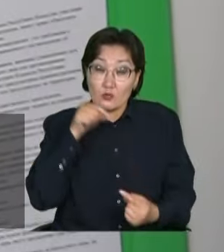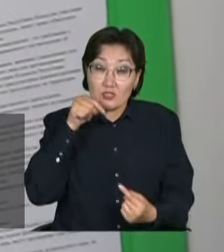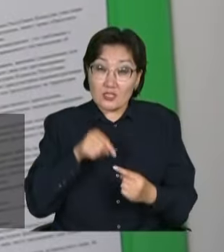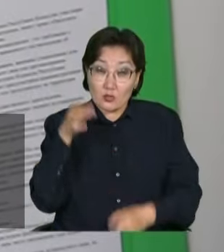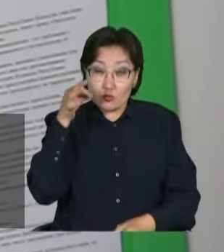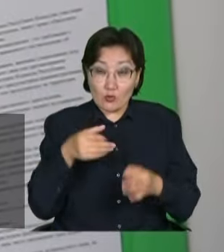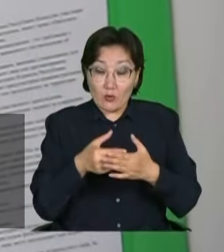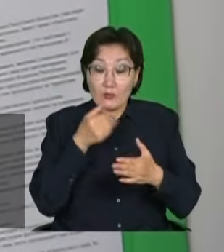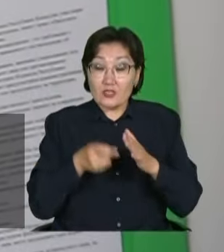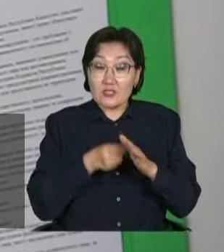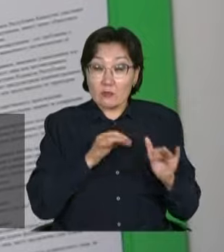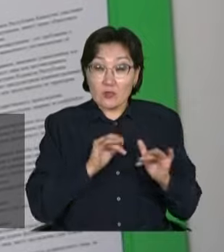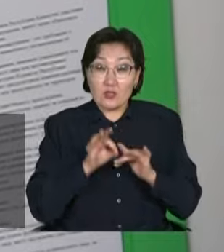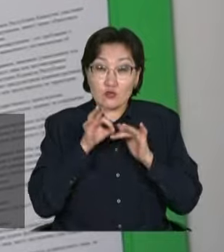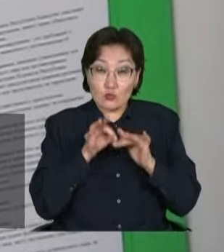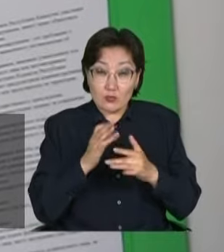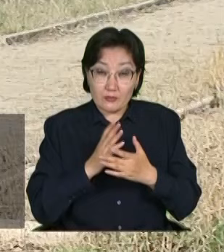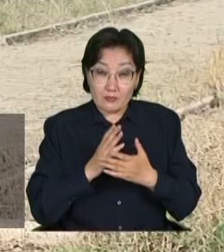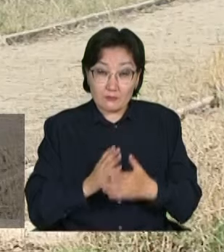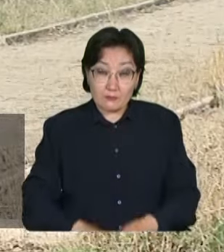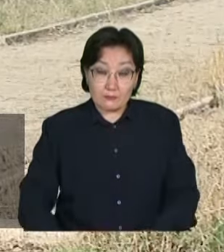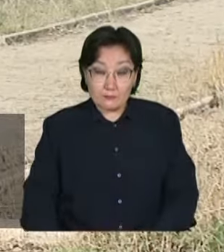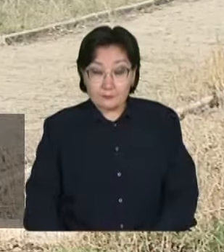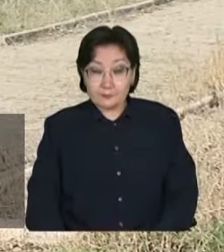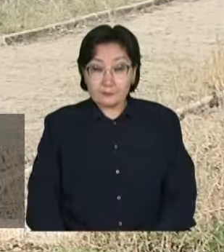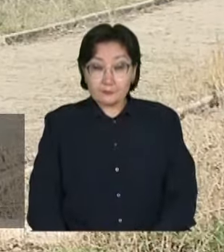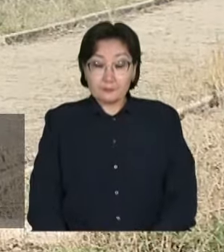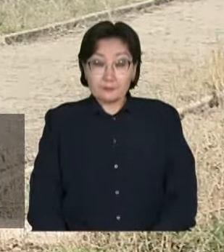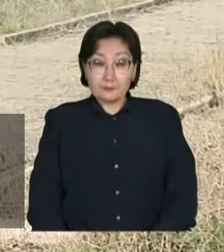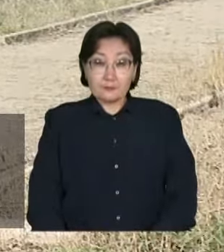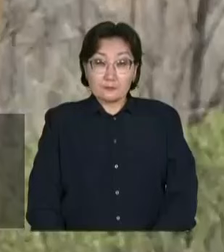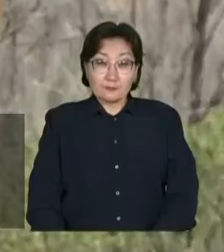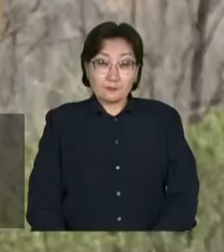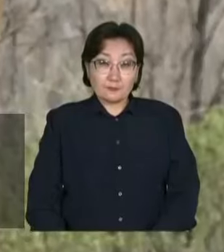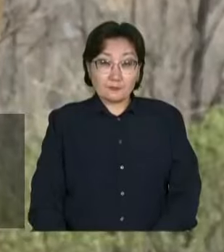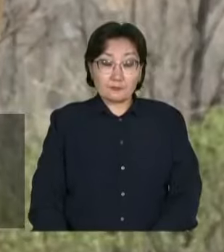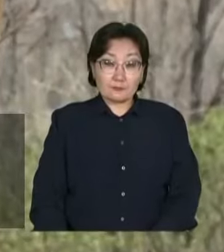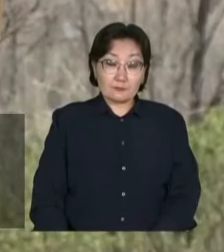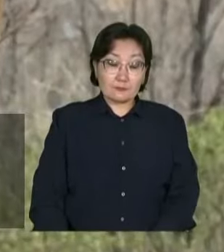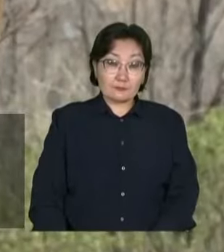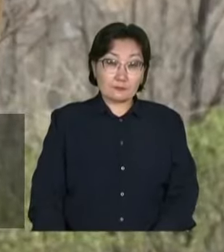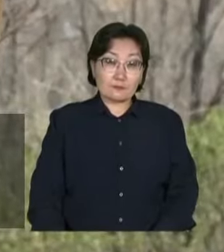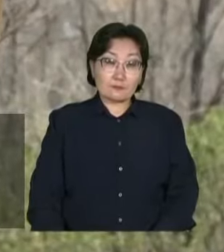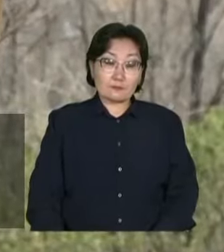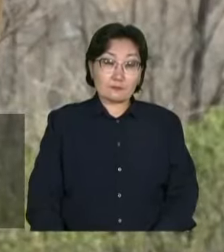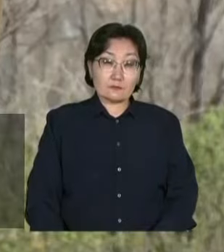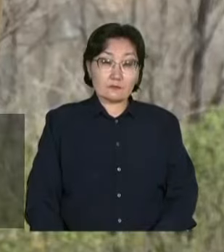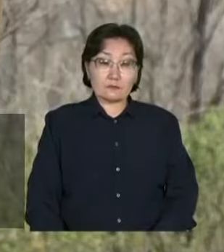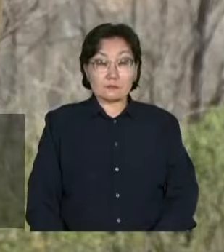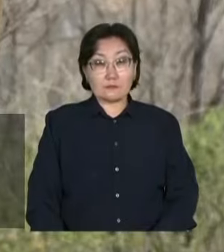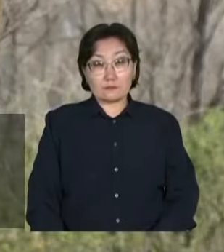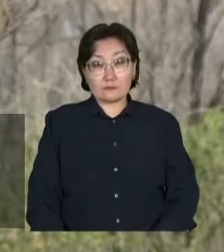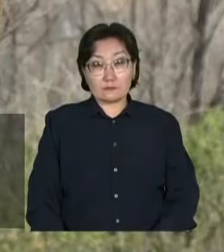сотқа дейінгі тергеу жүргізіліп жатыр. Алтынгүл Төлегенова, Наргиз Жанабекова, Алматы телеарнасы, Ұлытау облысы.